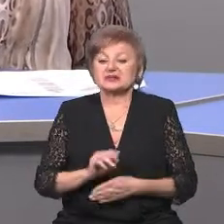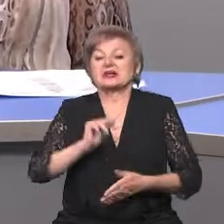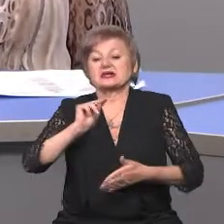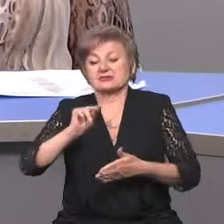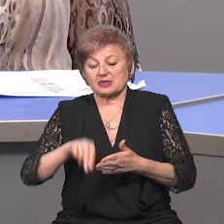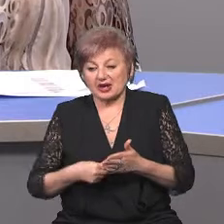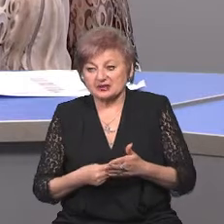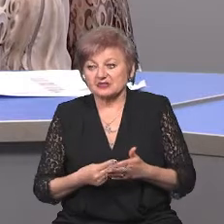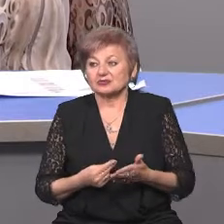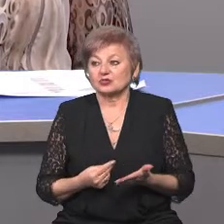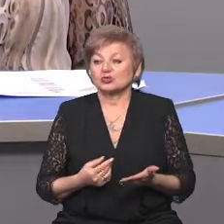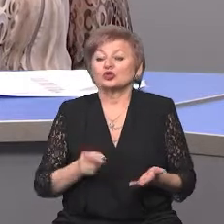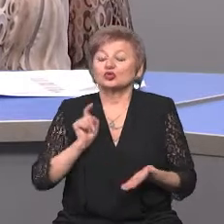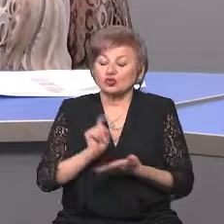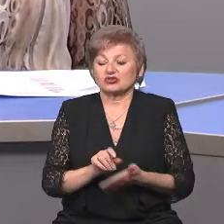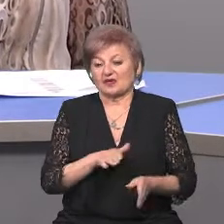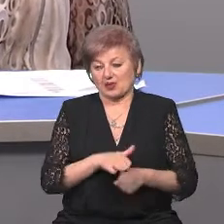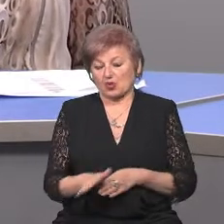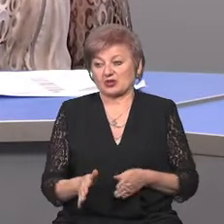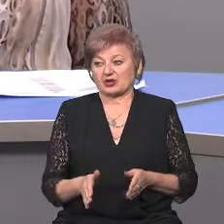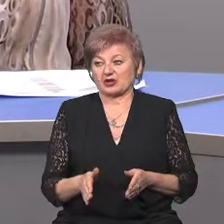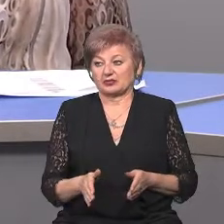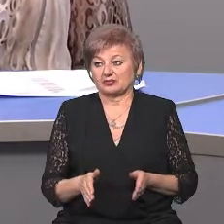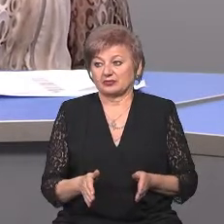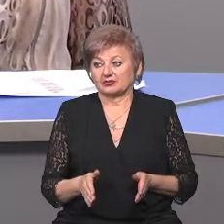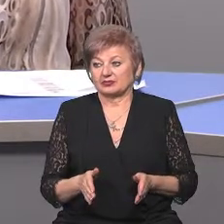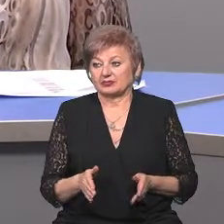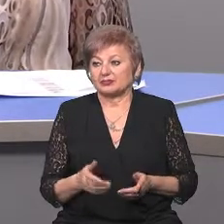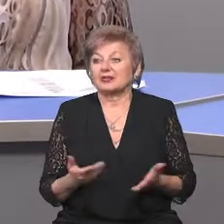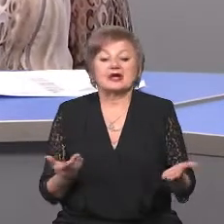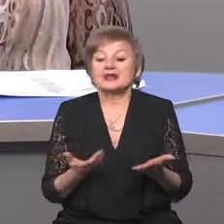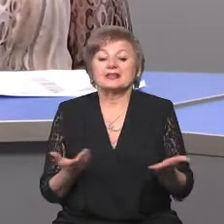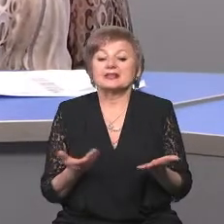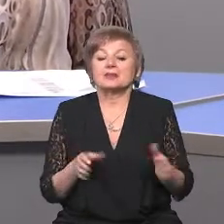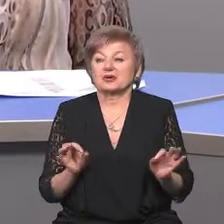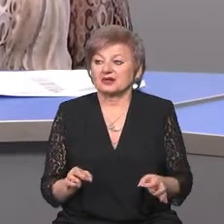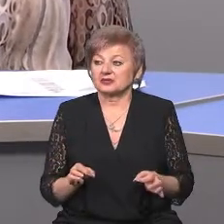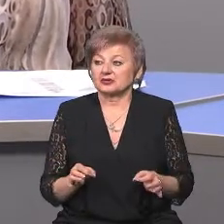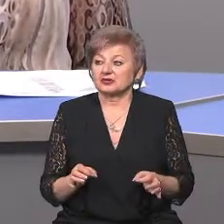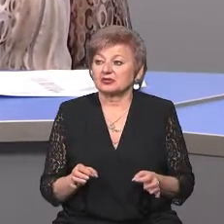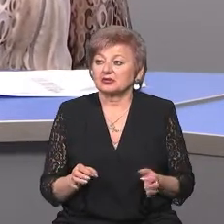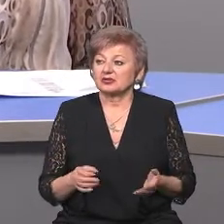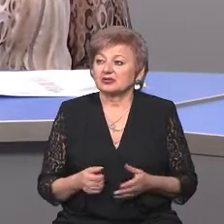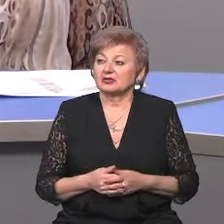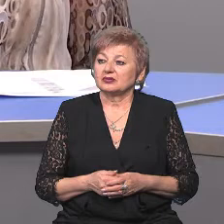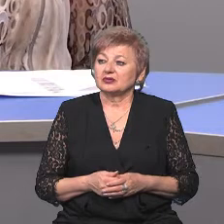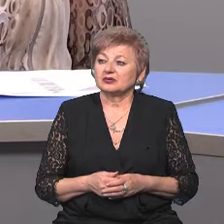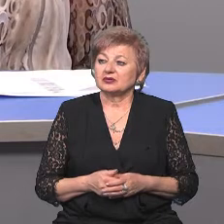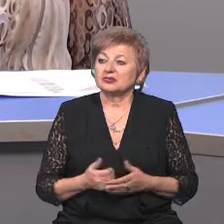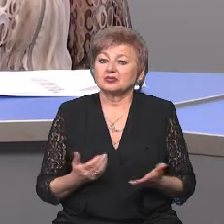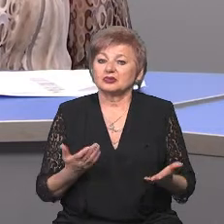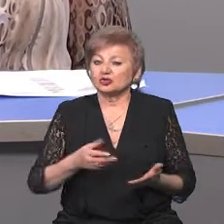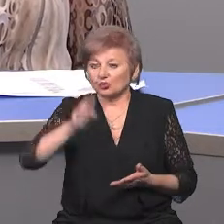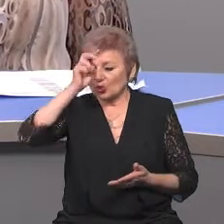які теж ці лікарі повинні виконувати. От і, ось і де? Де тут правда? Або має бути, да? Ну, на мою думку, так,